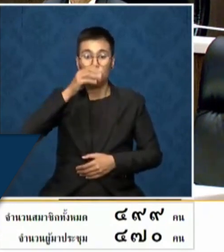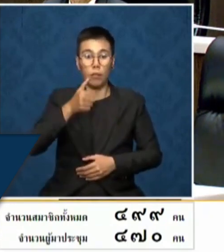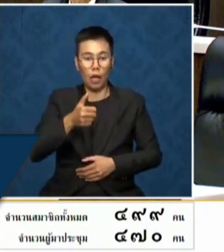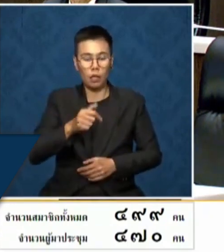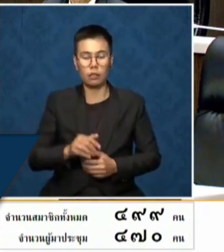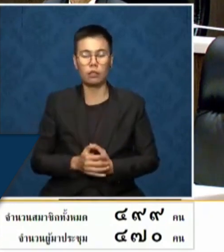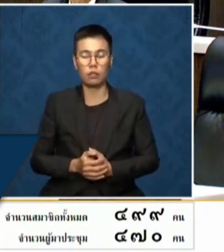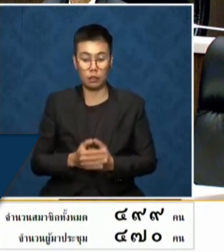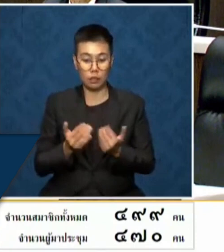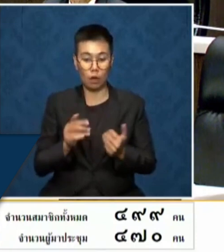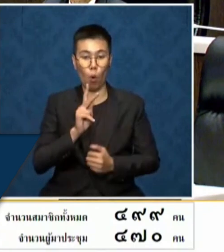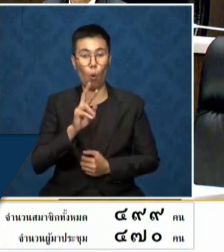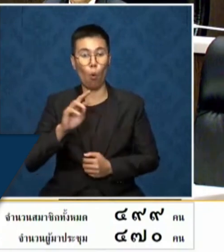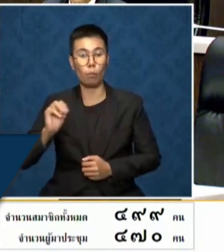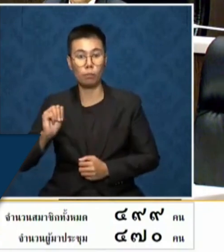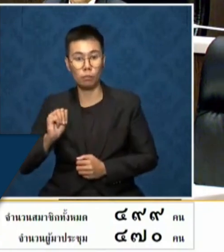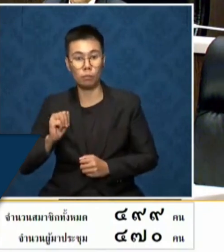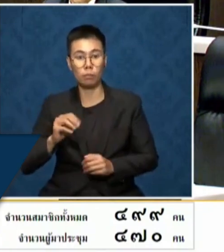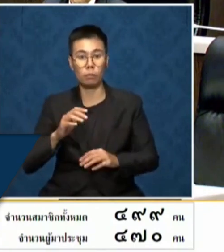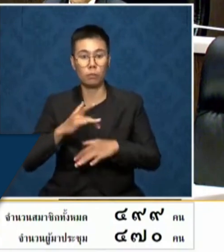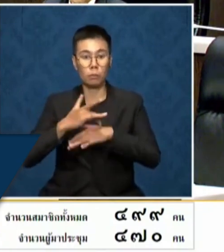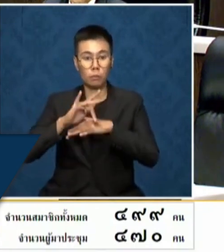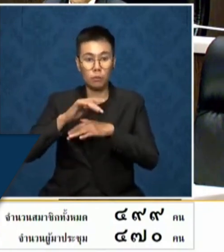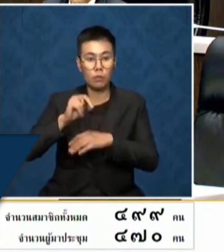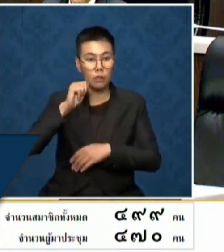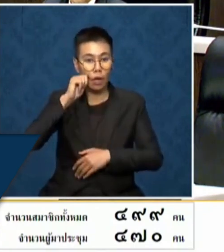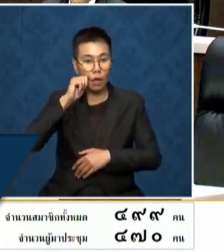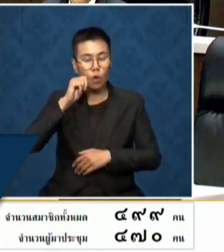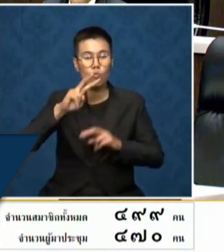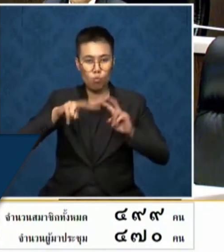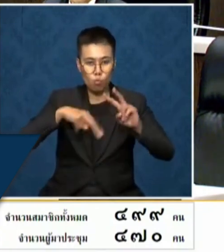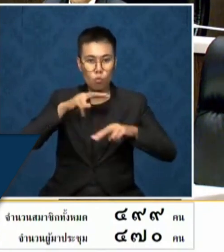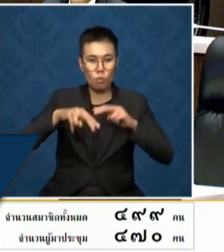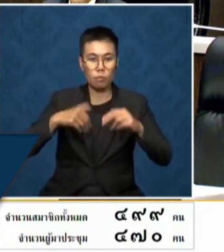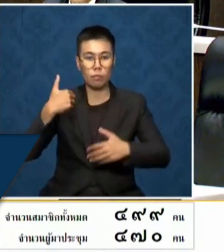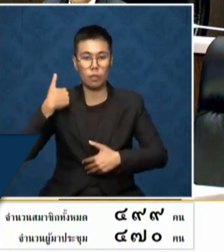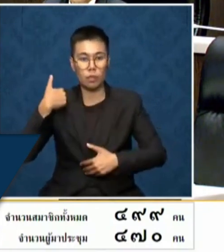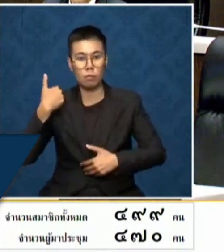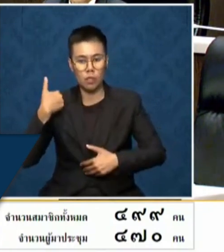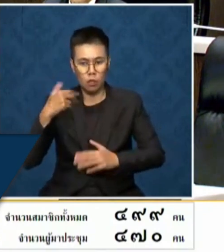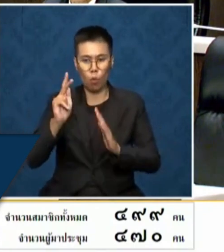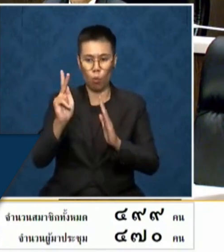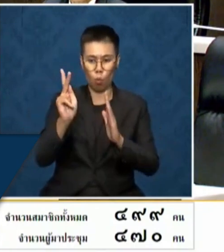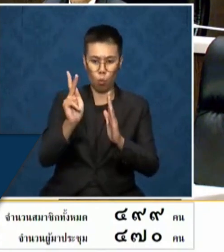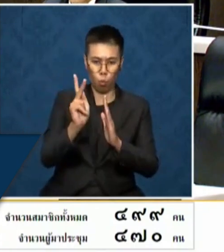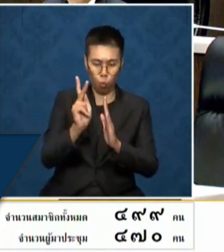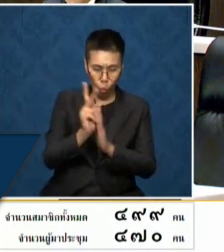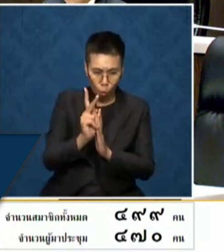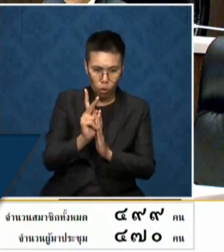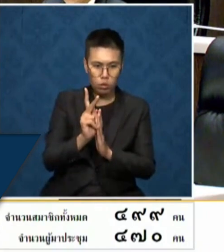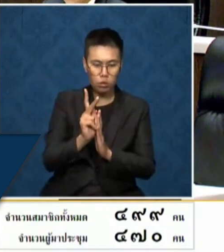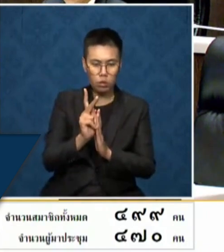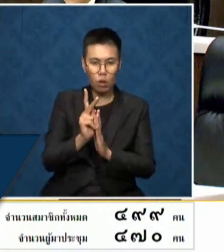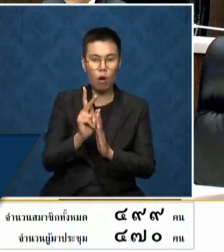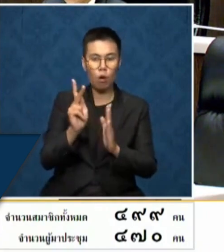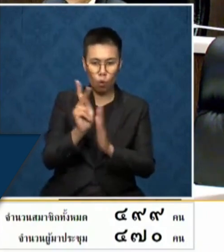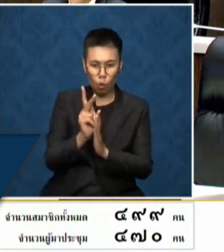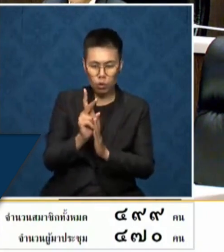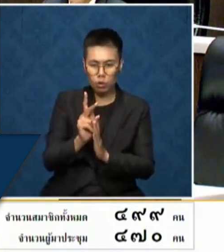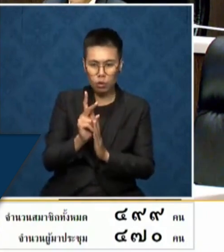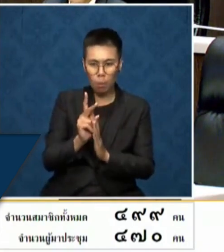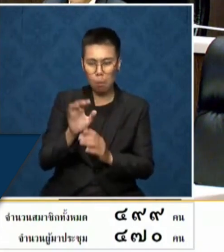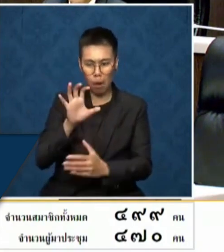ทรัพยากรน้ำบาดาลเนี่ยที่ดูแลเรื่องนี้อยู่นะครับก็มีการออกกฎมากมายนะครับที่จะมาควบคุมนะครับ